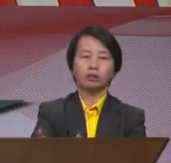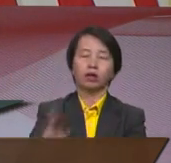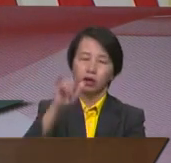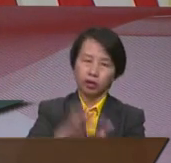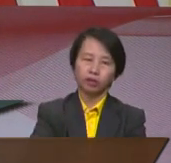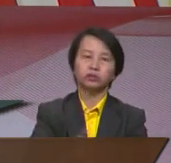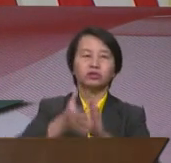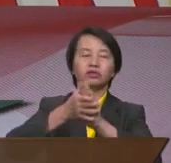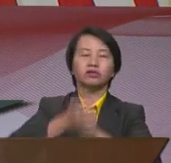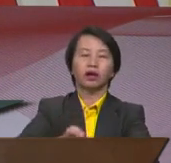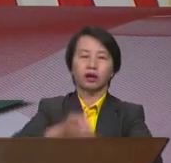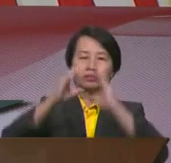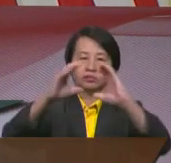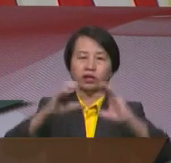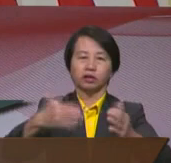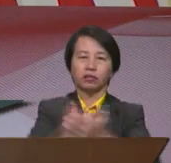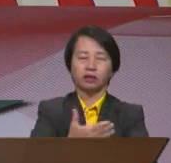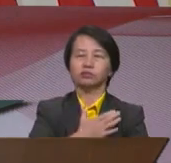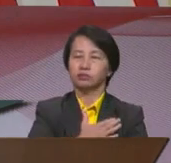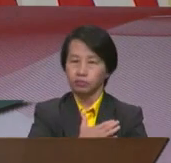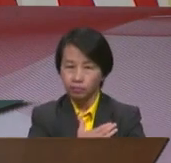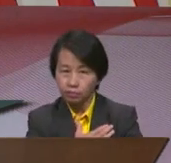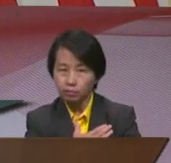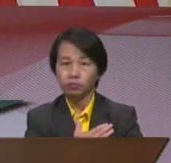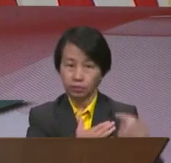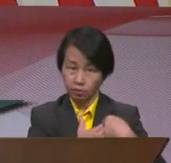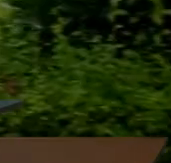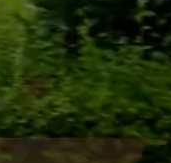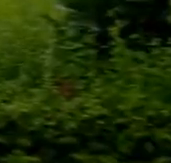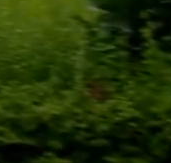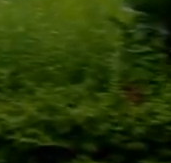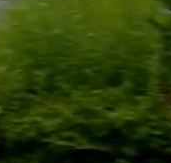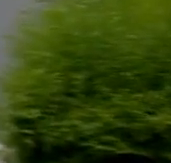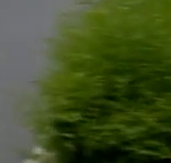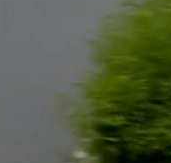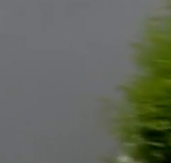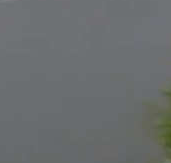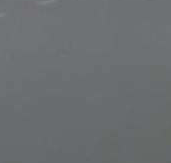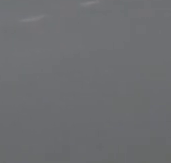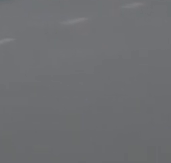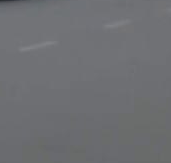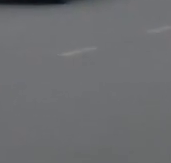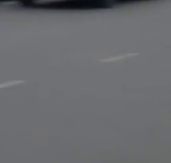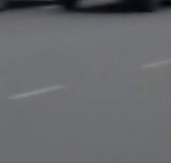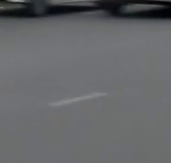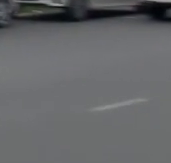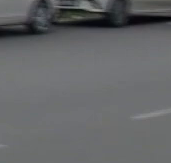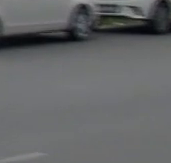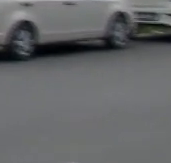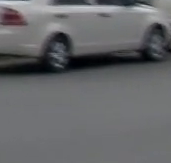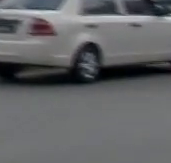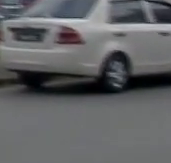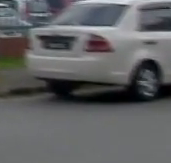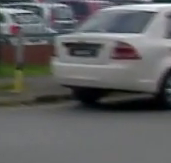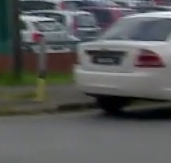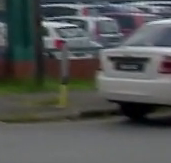persalaman cara baru yang sepatutnya digunakan. 近来有网络红人打算利用卫生部隔离手